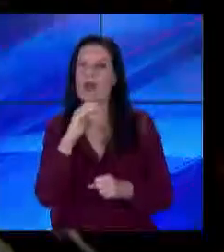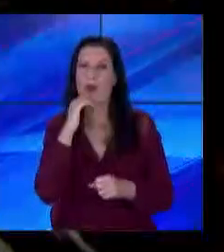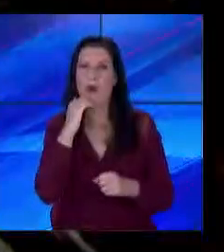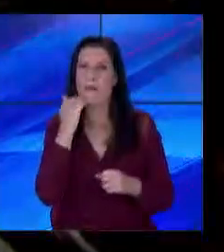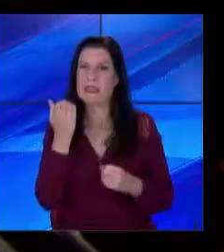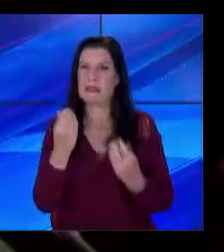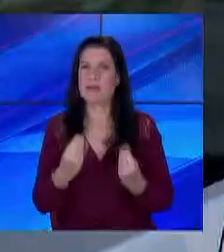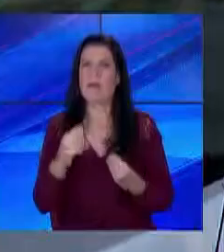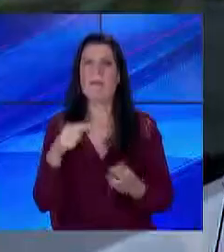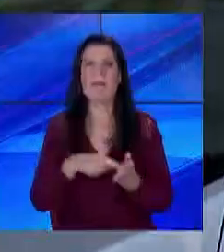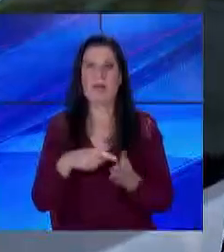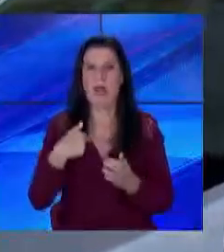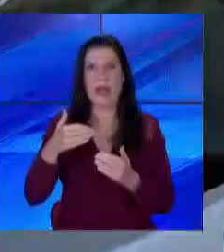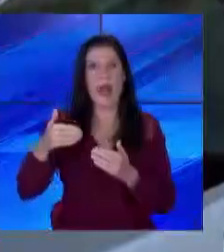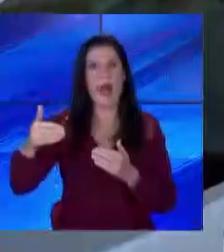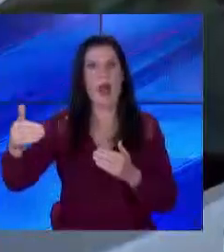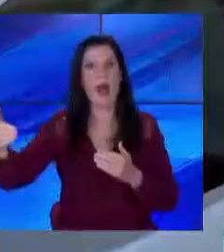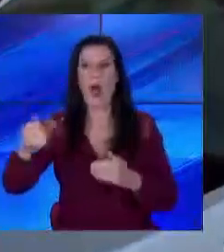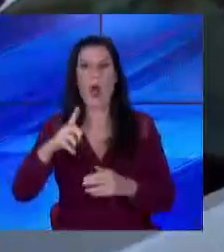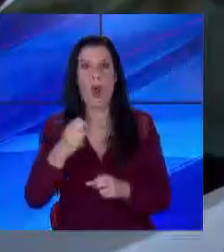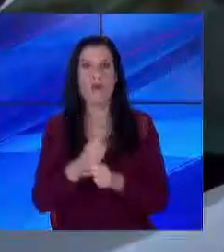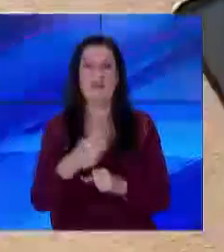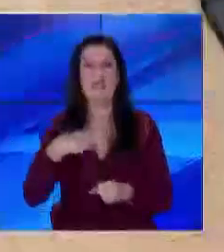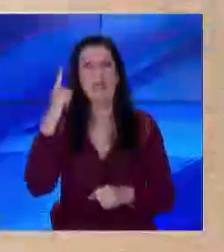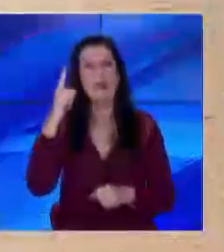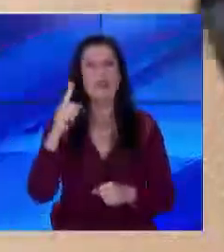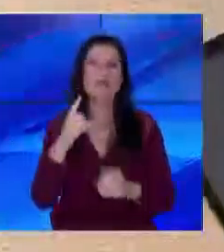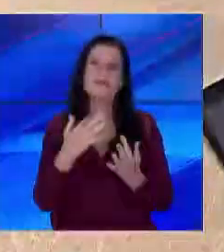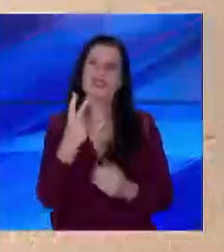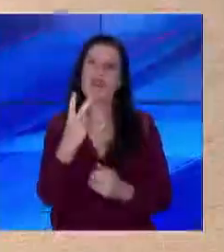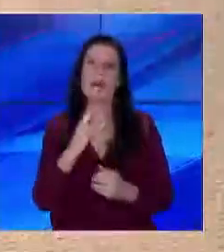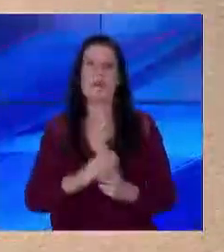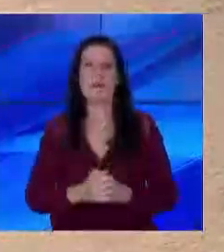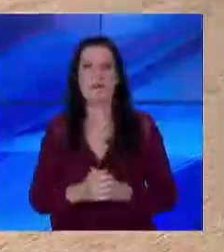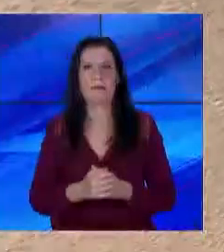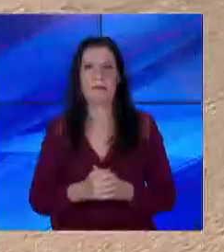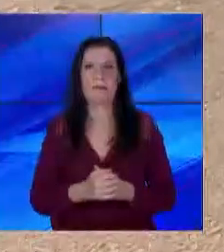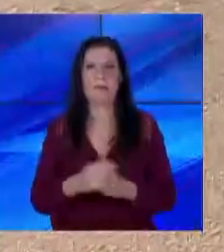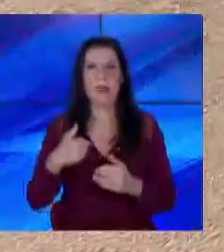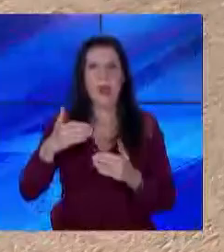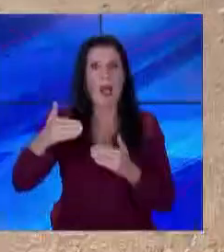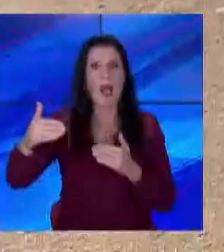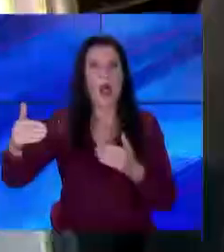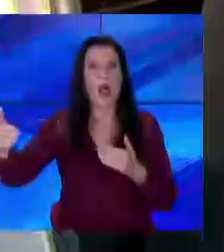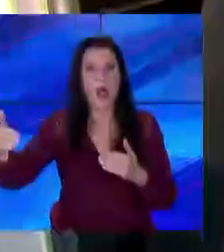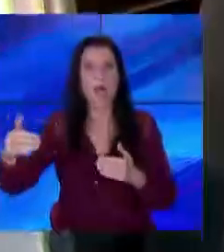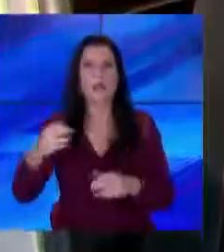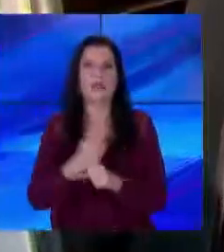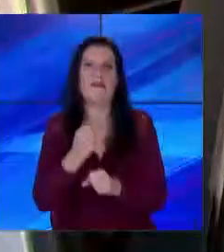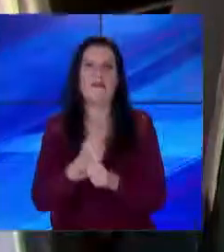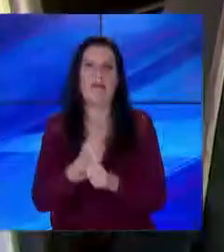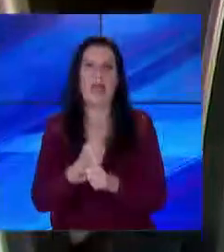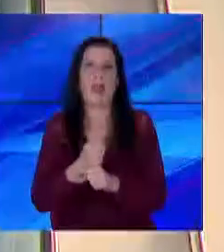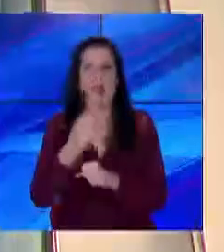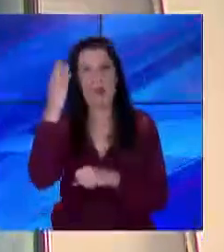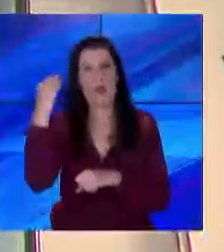כשהתרחקתי מעט זה לא כל כך עבד, הייתי מדרגת ב-2 אפילו. ברגע שהתרחקתי מאוד מהאוטו, אז הופעלה התראה. רעש מלחיץ